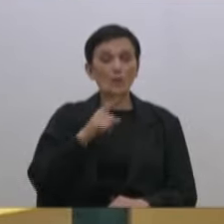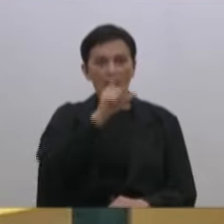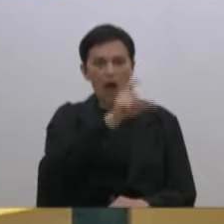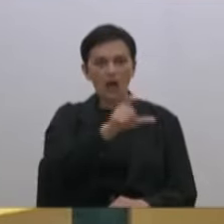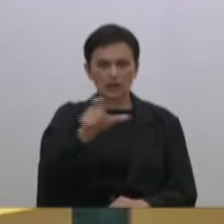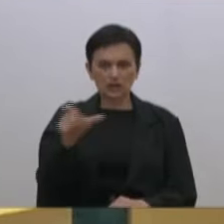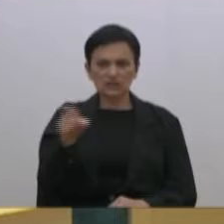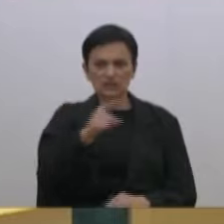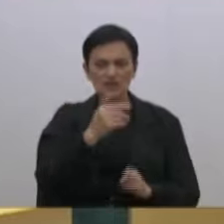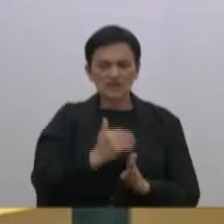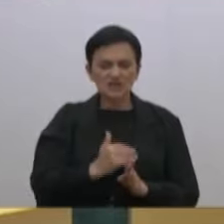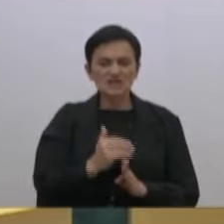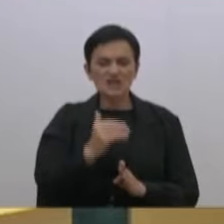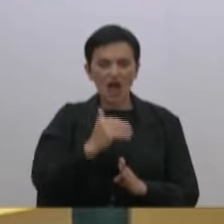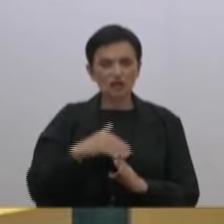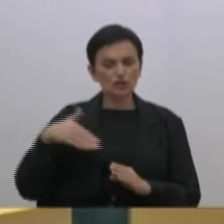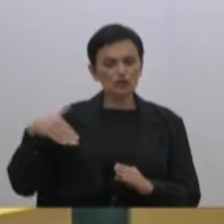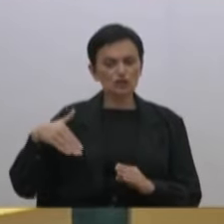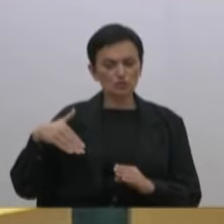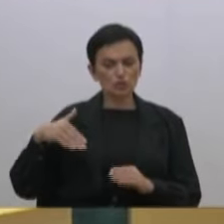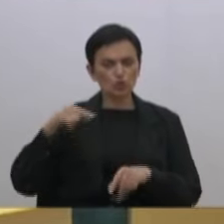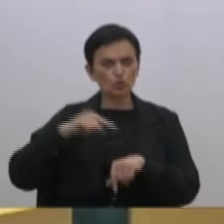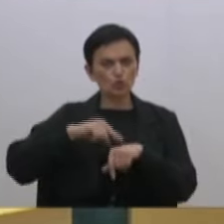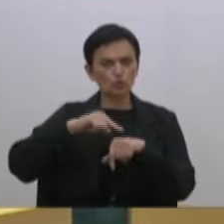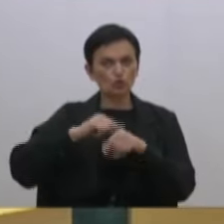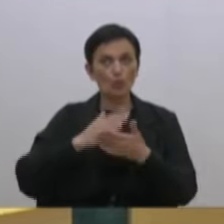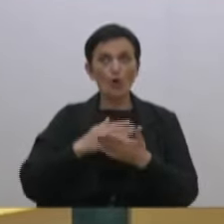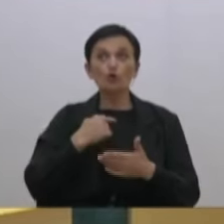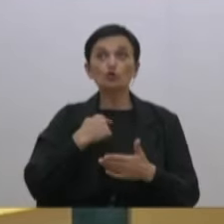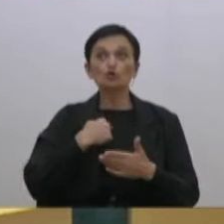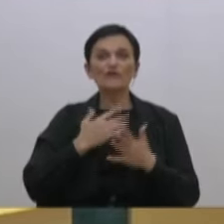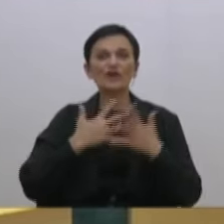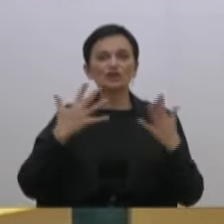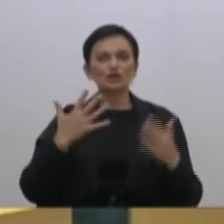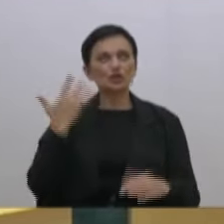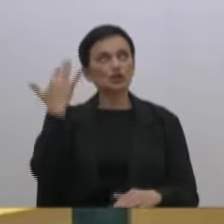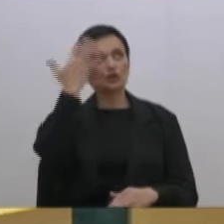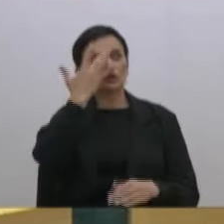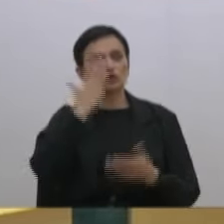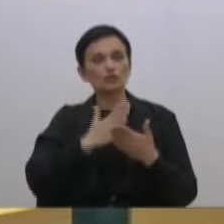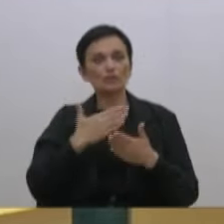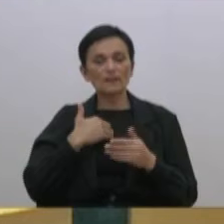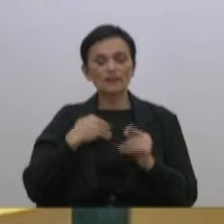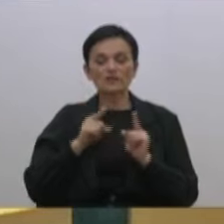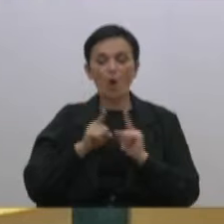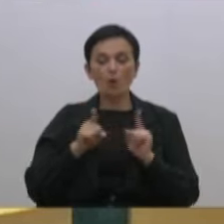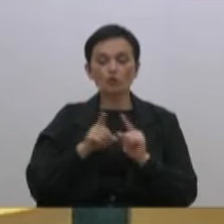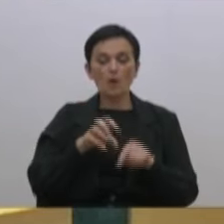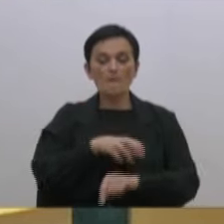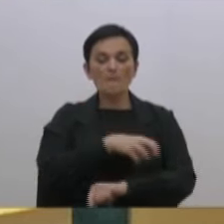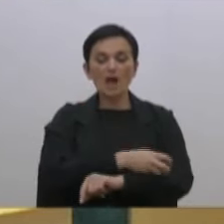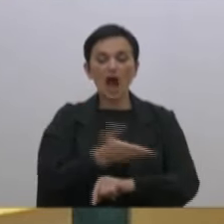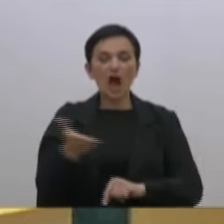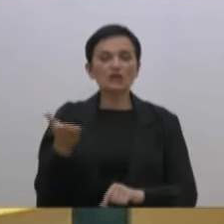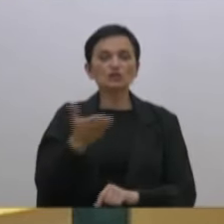გრძნობენ ნელ-ნელა თავის ჯიბეზე ამ ყველაფერს თუმცა ჩვენ არ გვაქვს დიდი ილუზია რომ თქვა ჩვენი ოპოზიციური პარტიები ამას როდეს